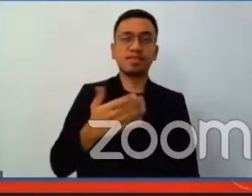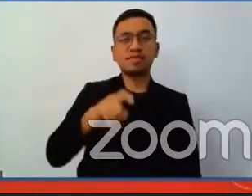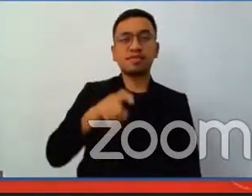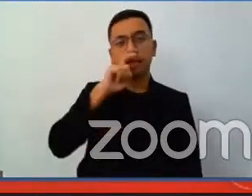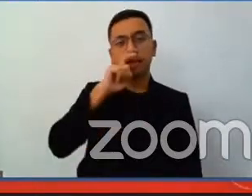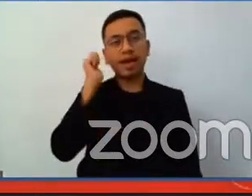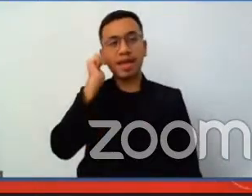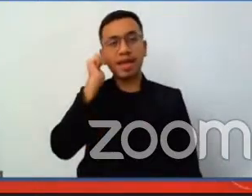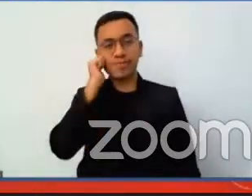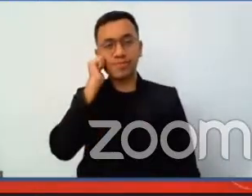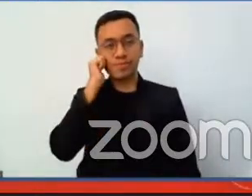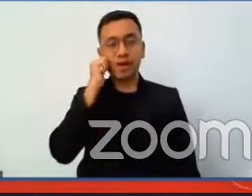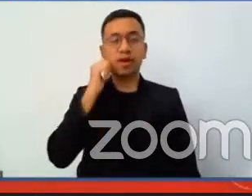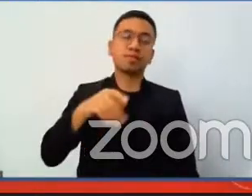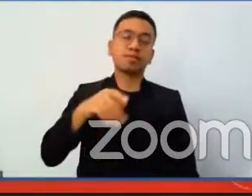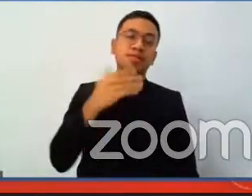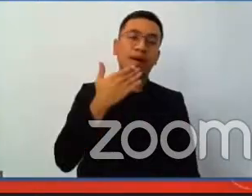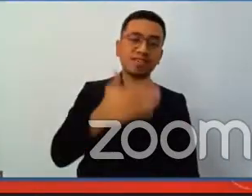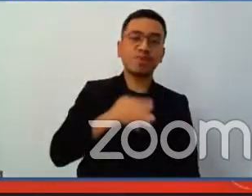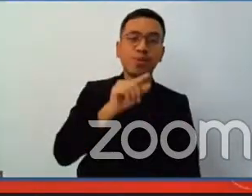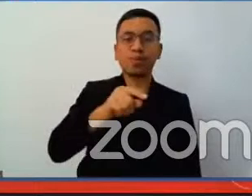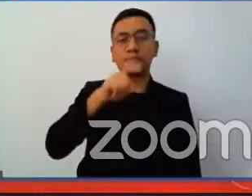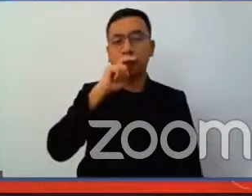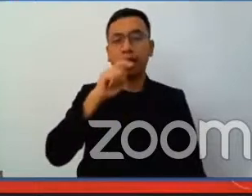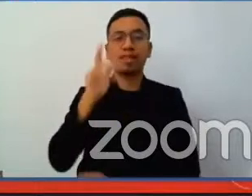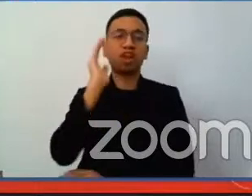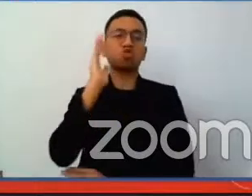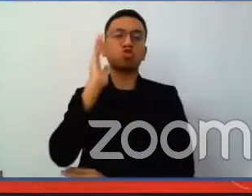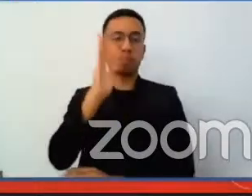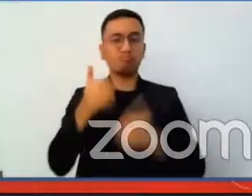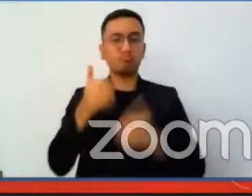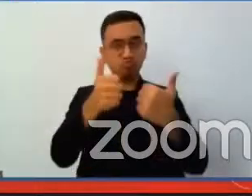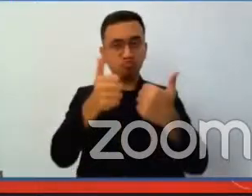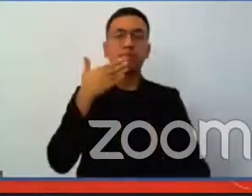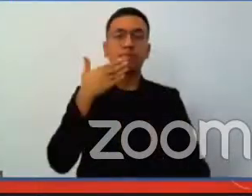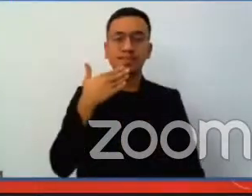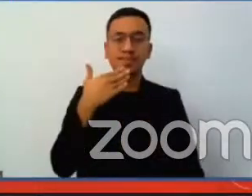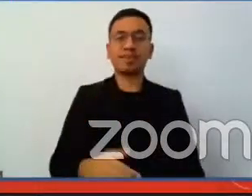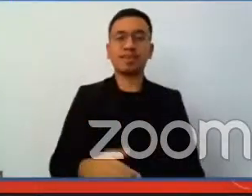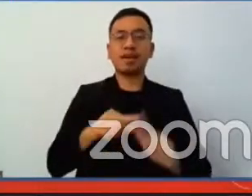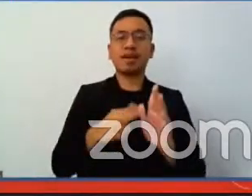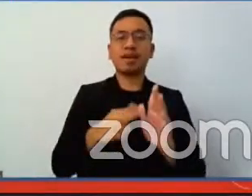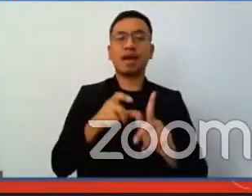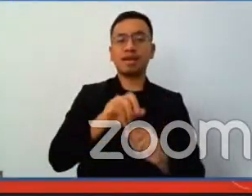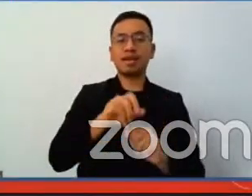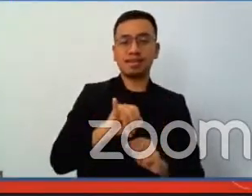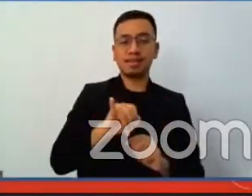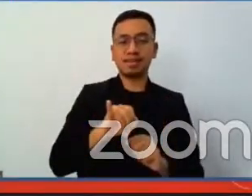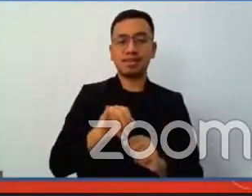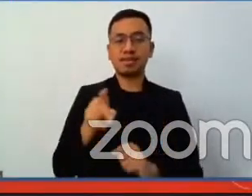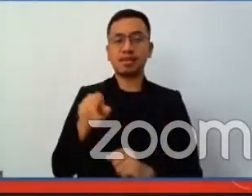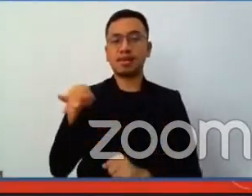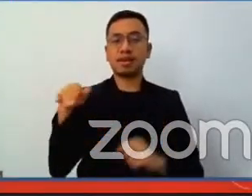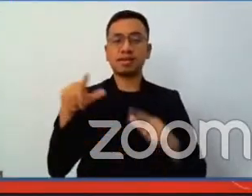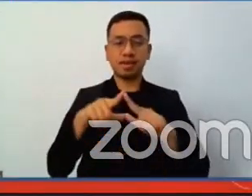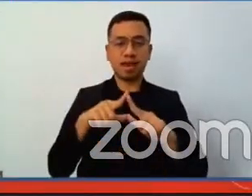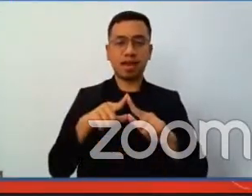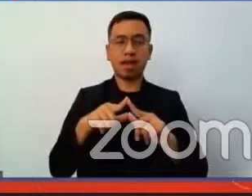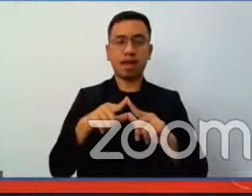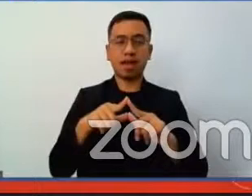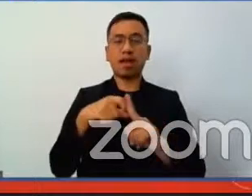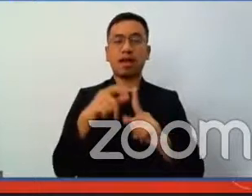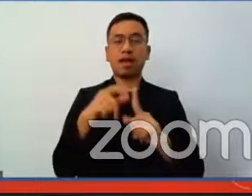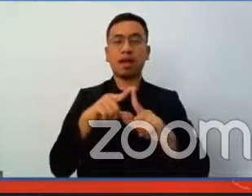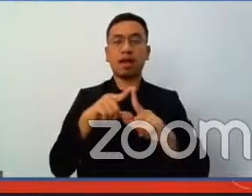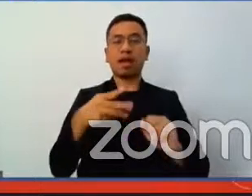Bapak-Bapak Ibu, Bapak-Bapak pembicara yang hebat-hebat ini, Pak Andi, Pak Riza, Pak Dr. Herudin, terima